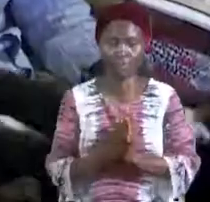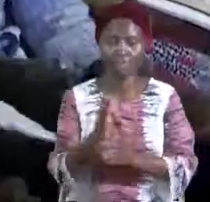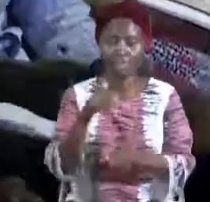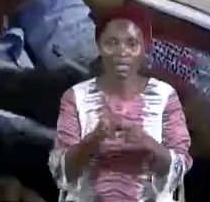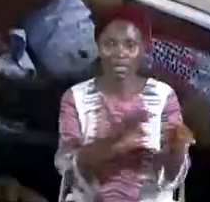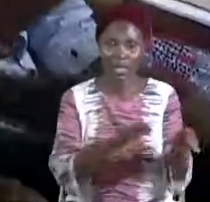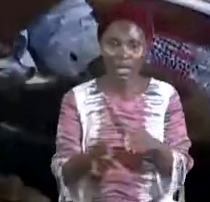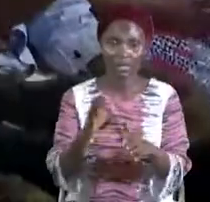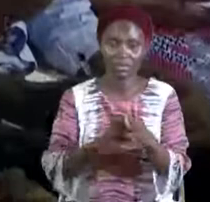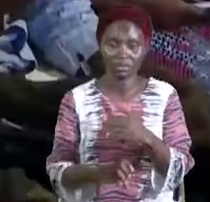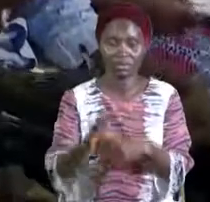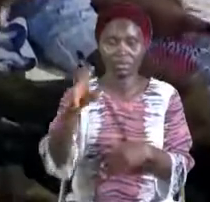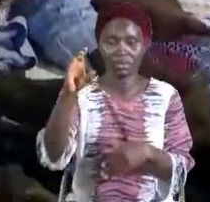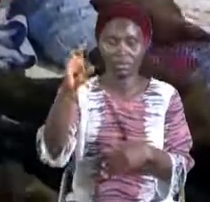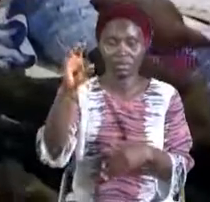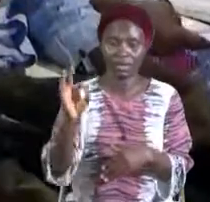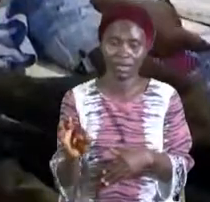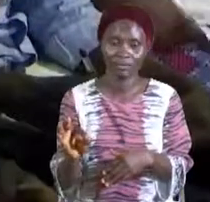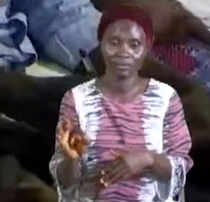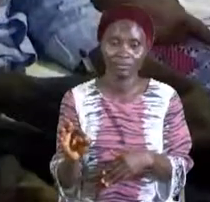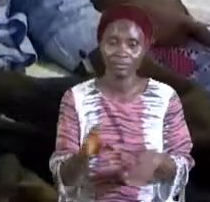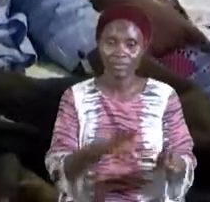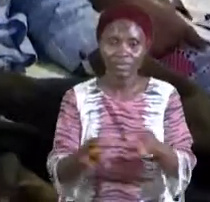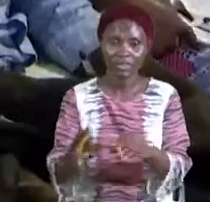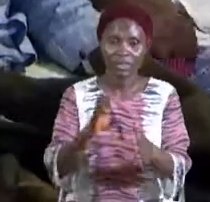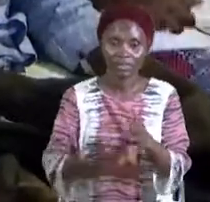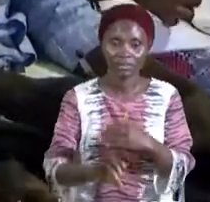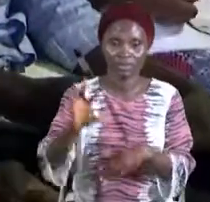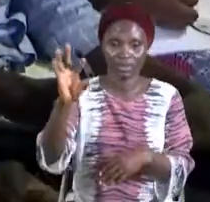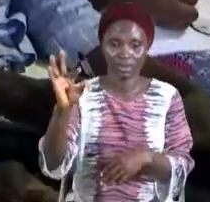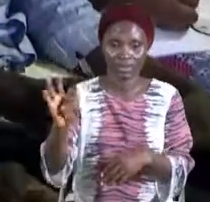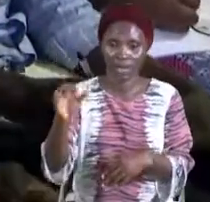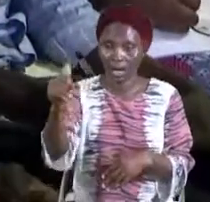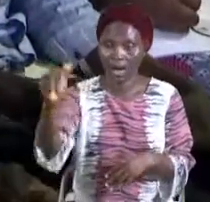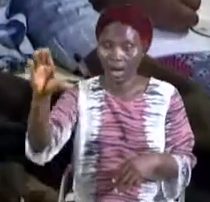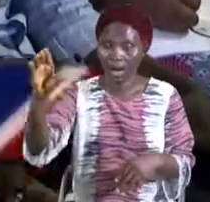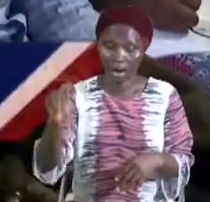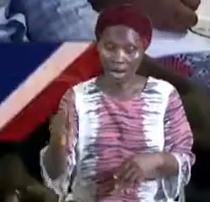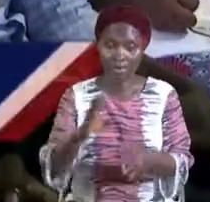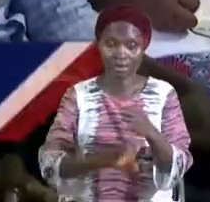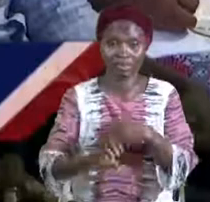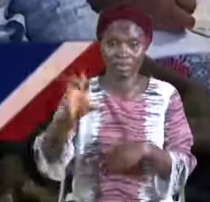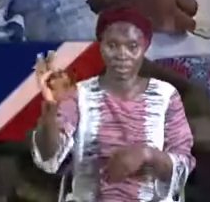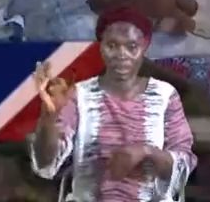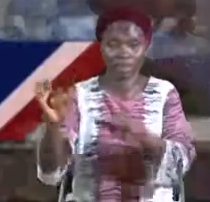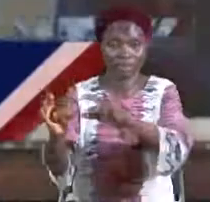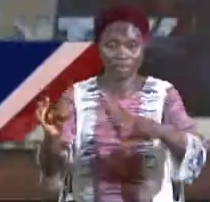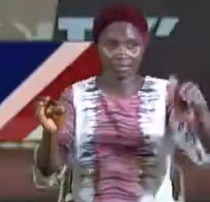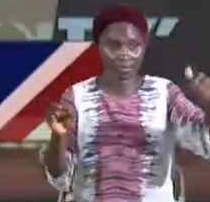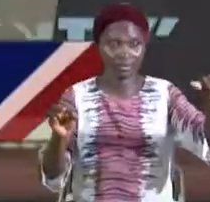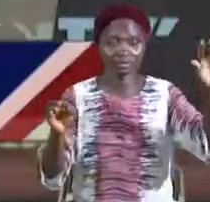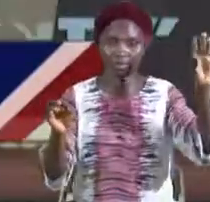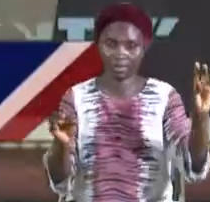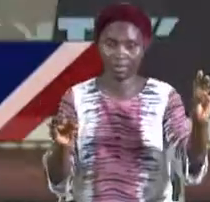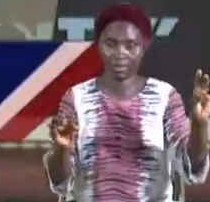Actes des Apôtres chapitre 9. Actes des Apôtres chapitre 9. Lisons le verset 17. Un homme